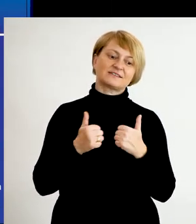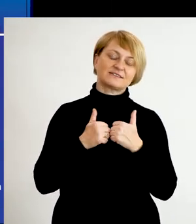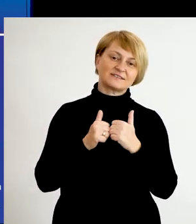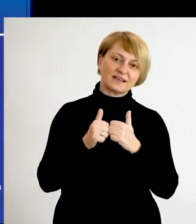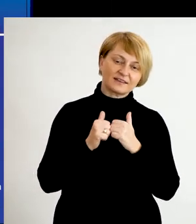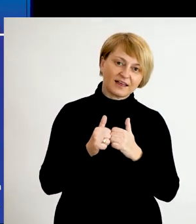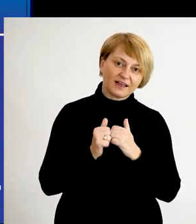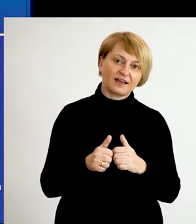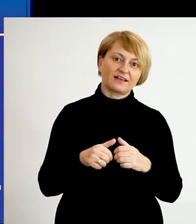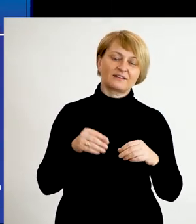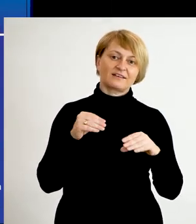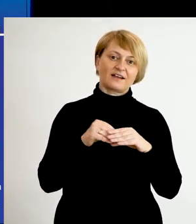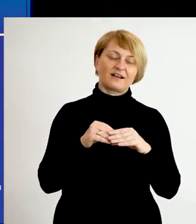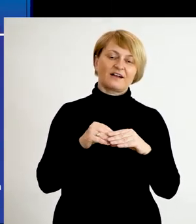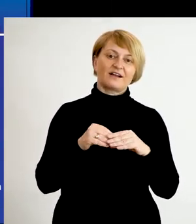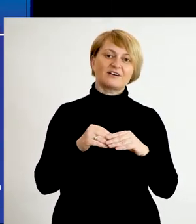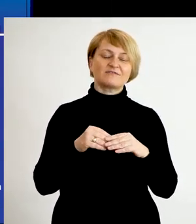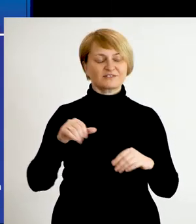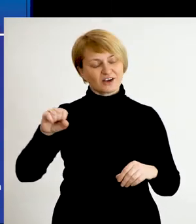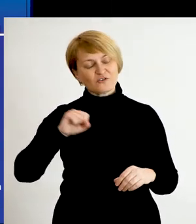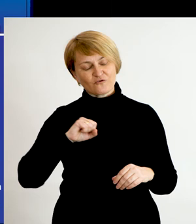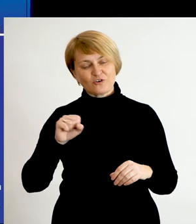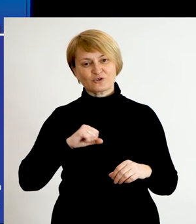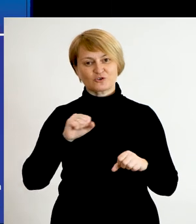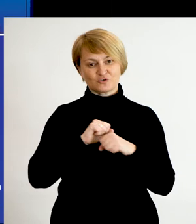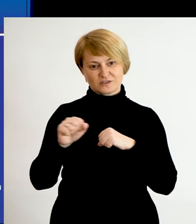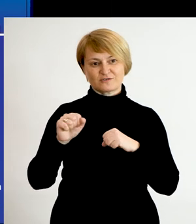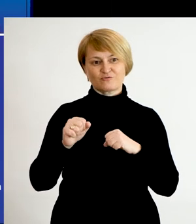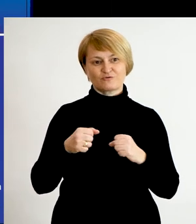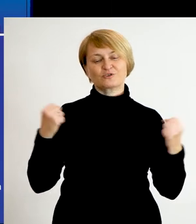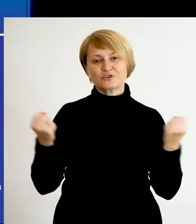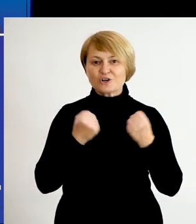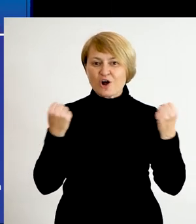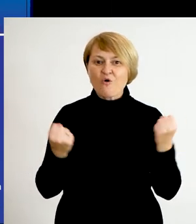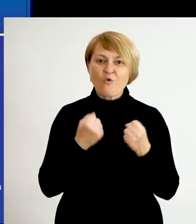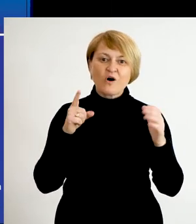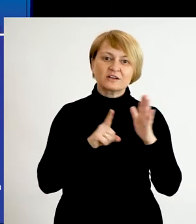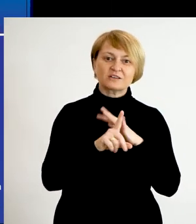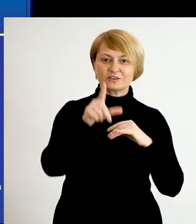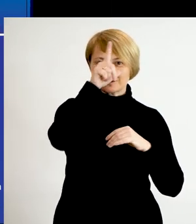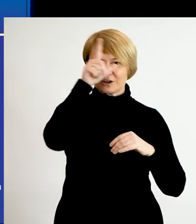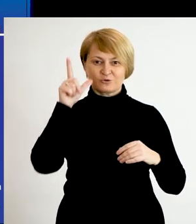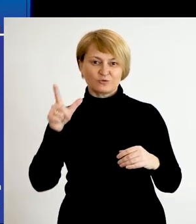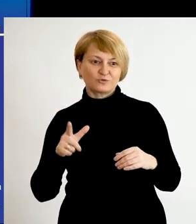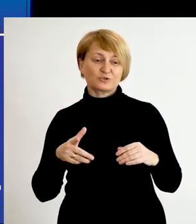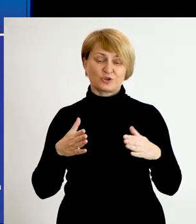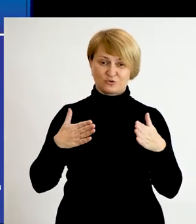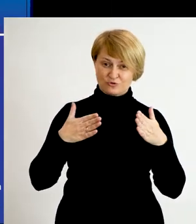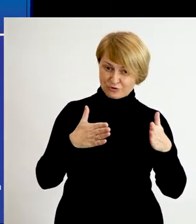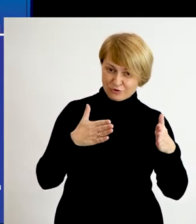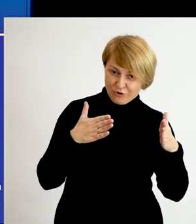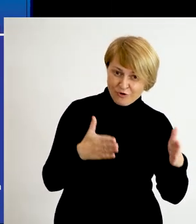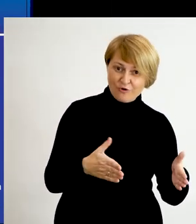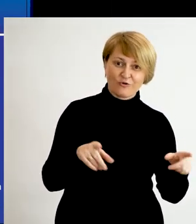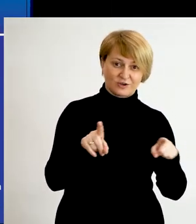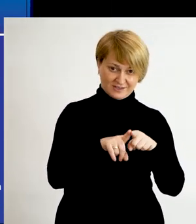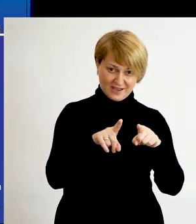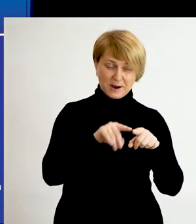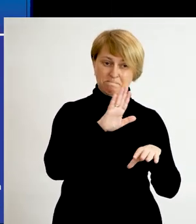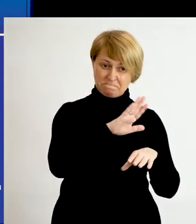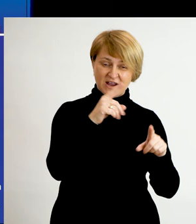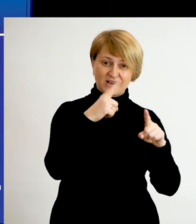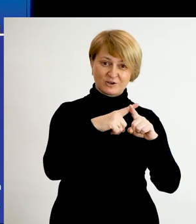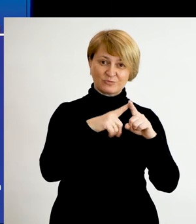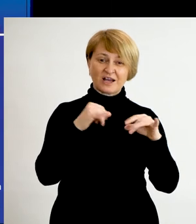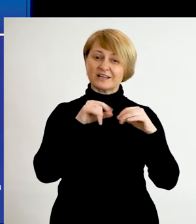mówię o tym z takim uśmiechem, bo często sobie mówimy, że najfajniejsze są inwestycje dla ludzi. Nie drogi, ale drogi oczywiście mają swoje